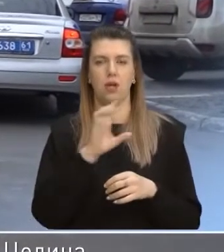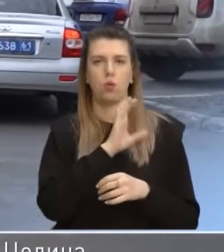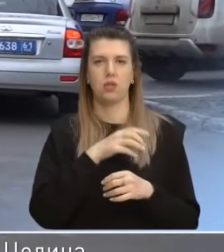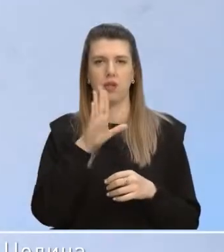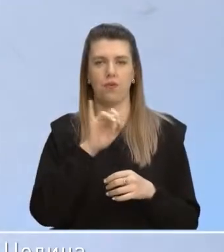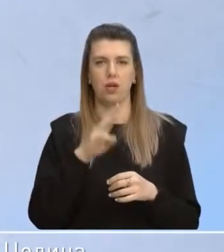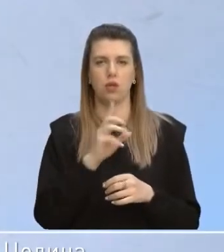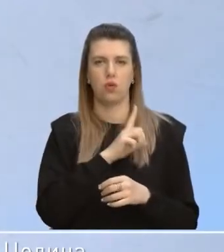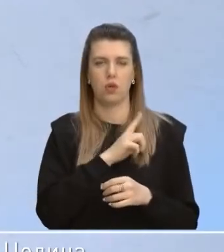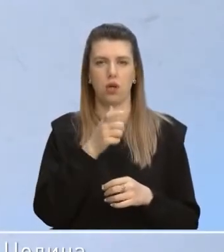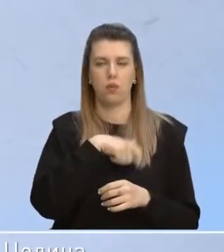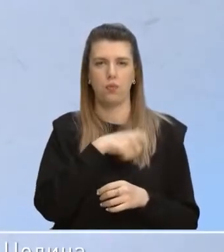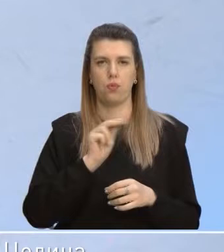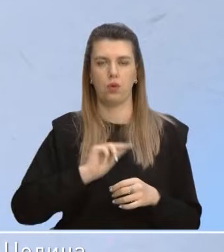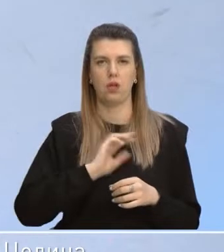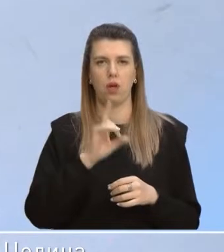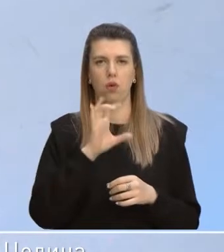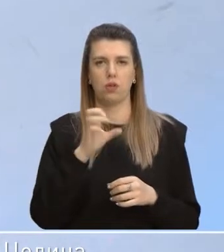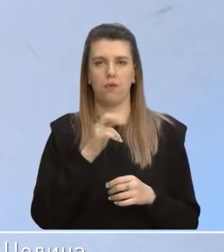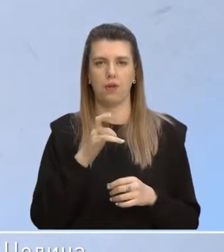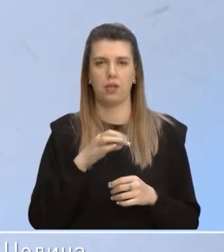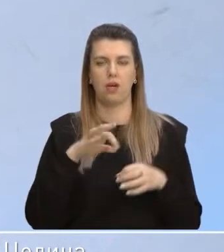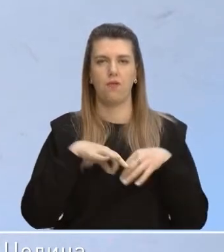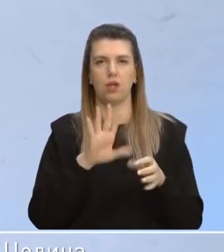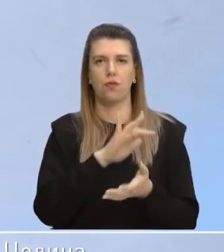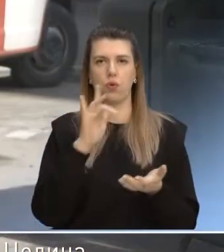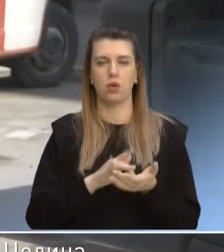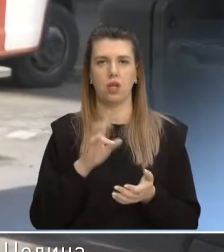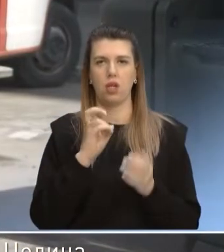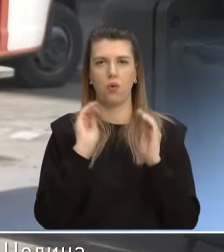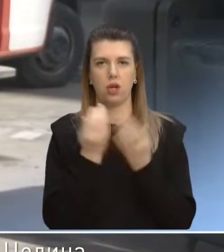несение службы работают подразделение росгвардией въезд в город не ограничен